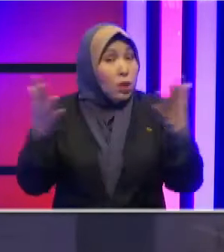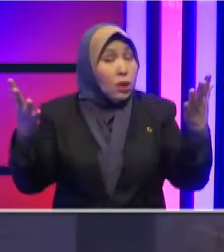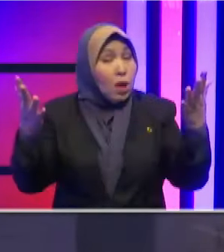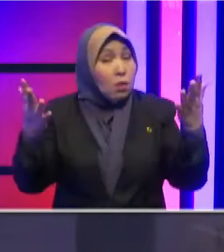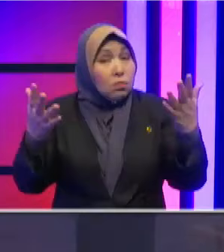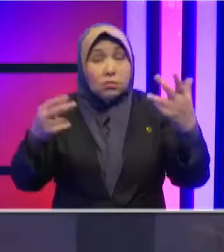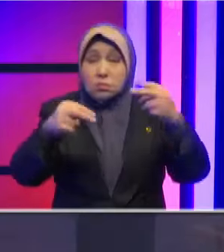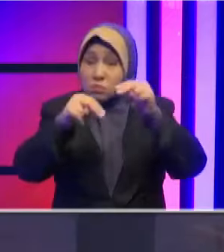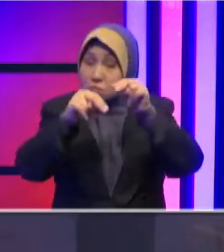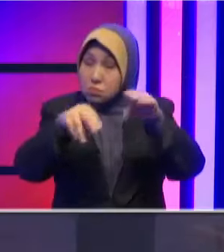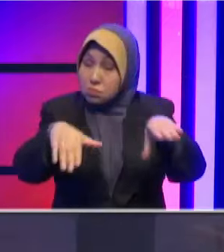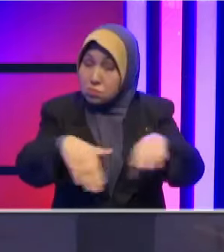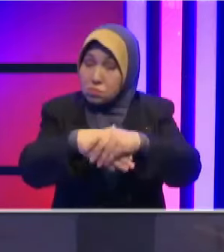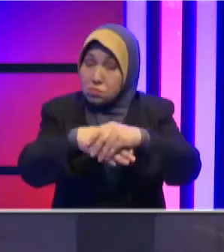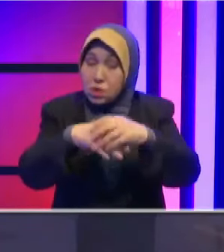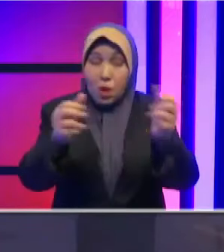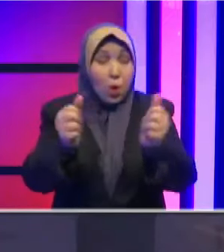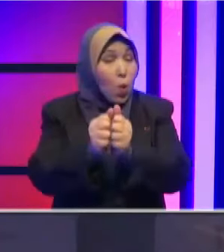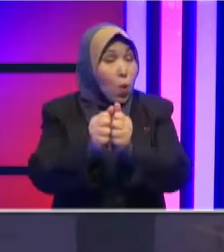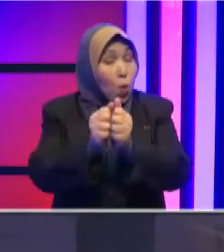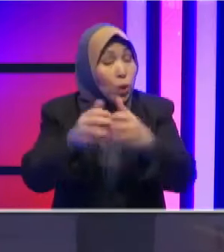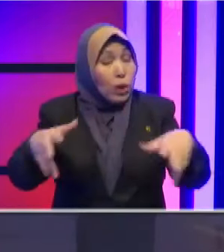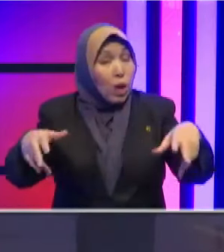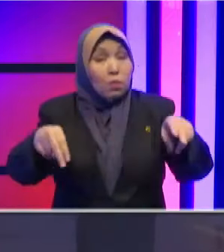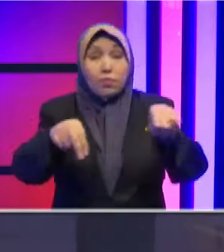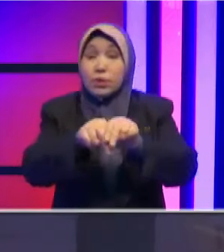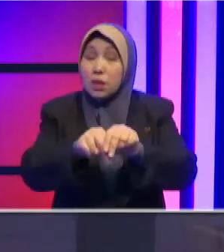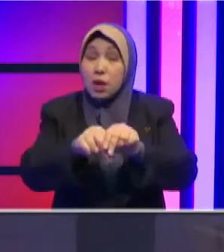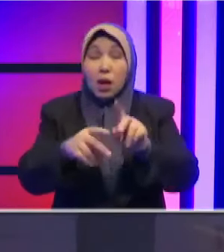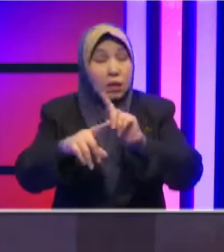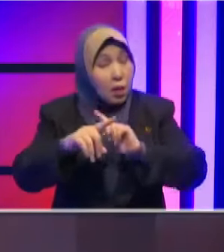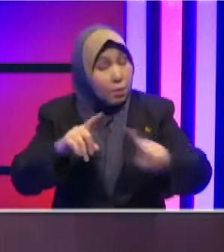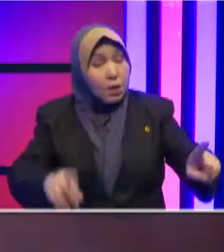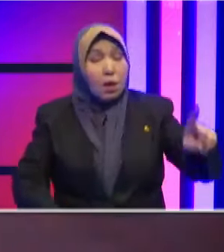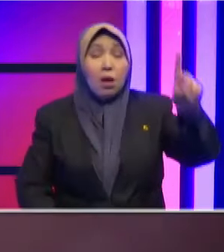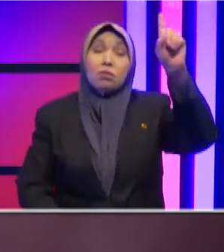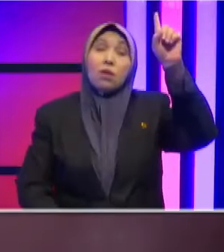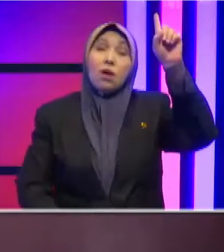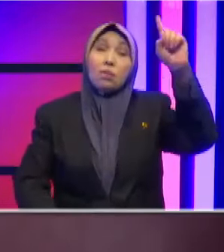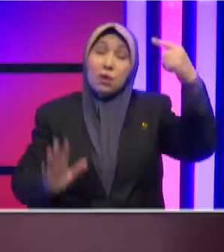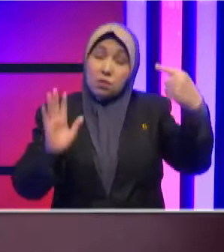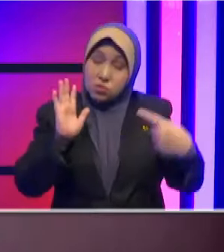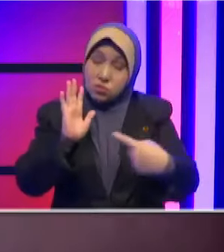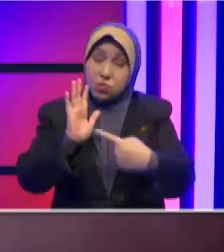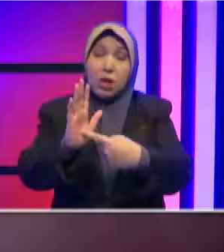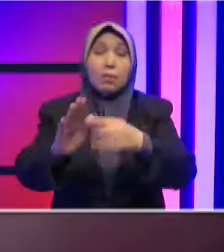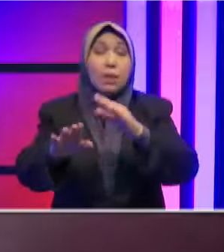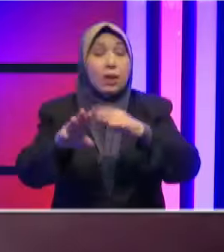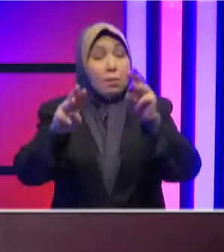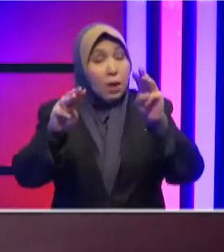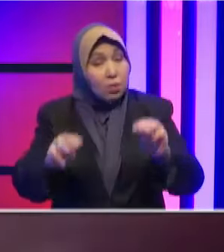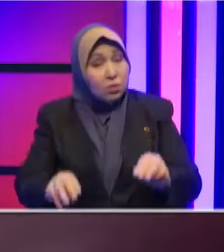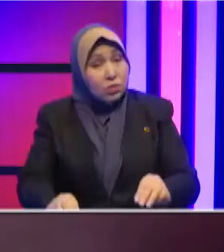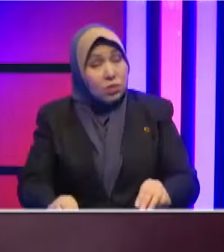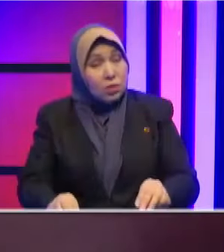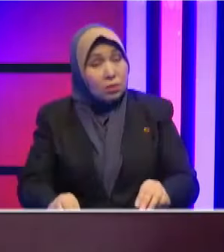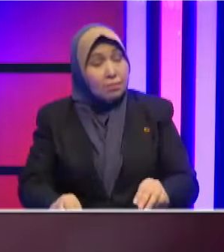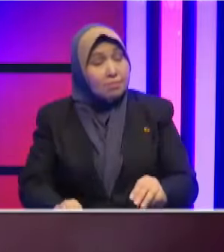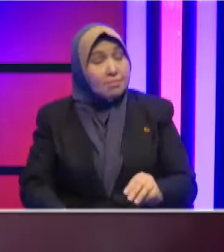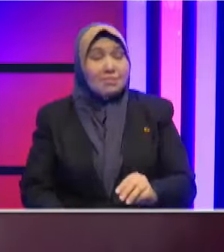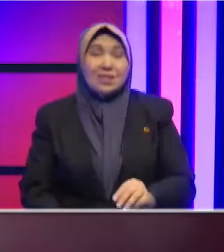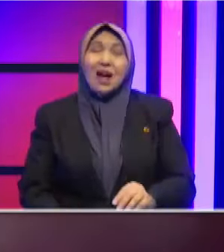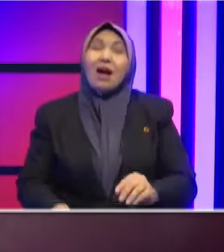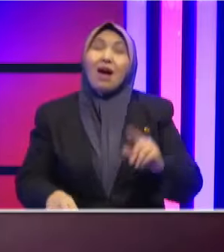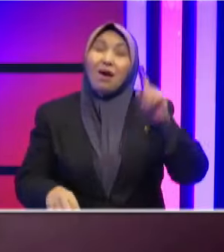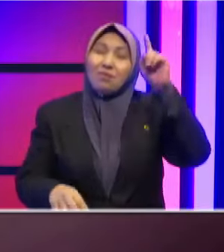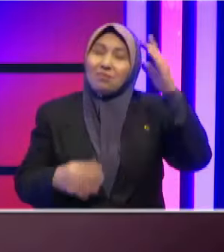tanpa ada proses pernikahan namun Allah Subhanahu Wa Ta'ala menunjukkan kepada manusia tidak mustahil